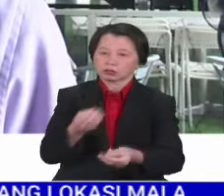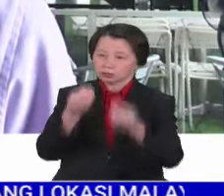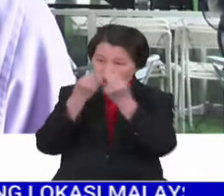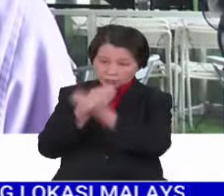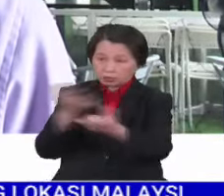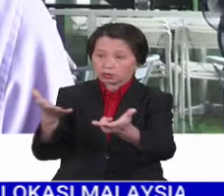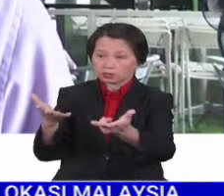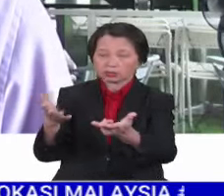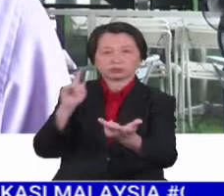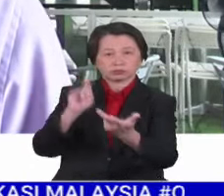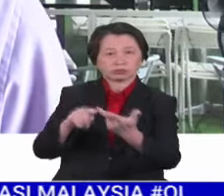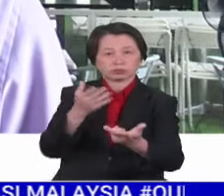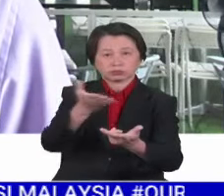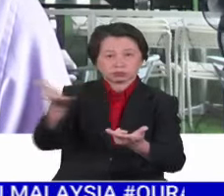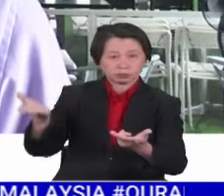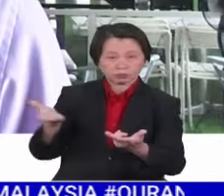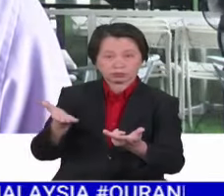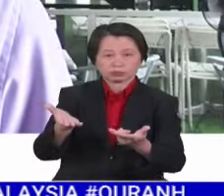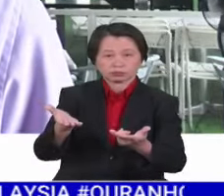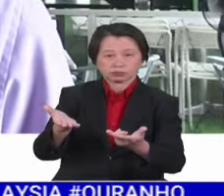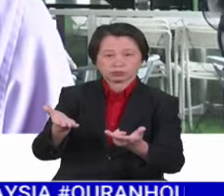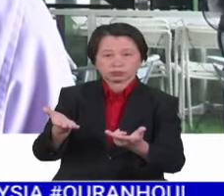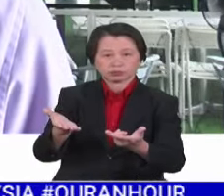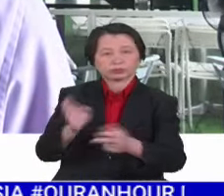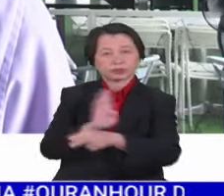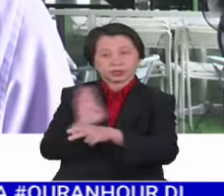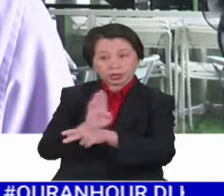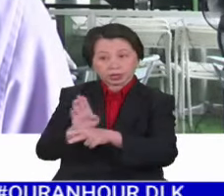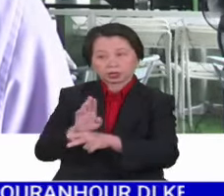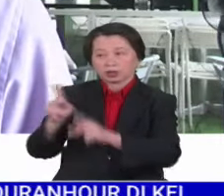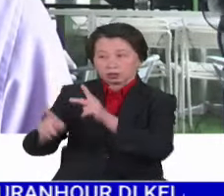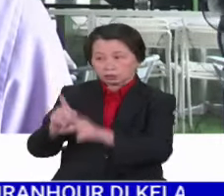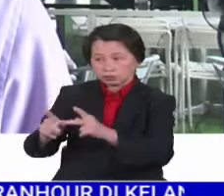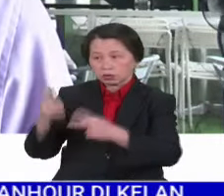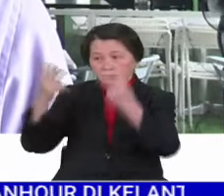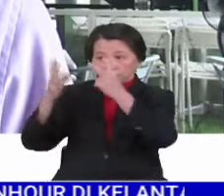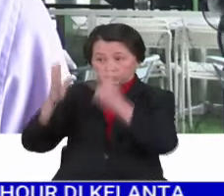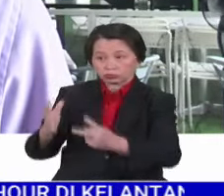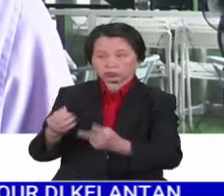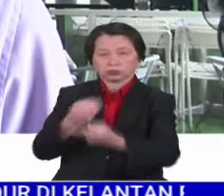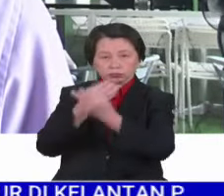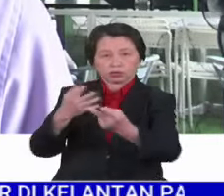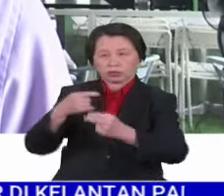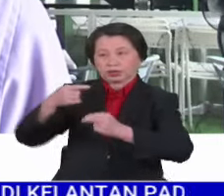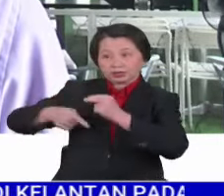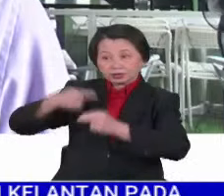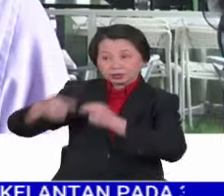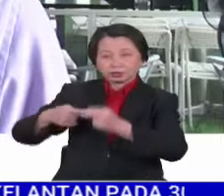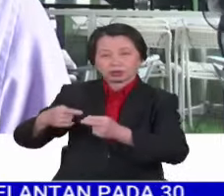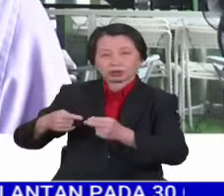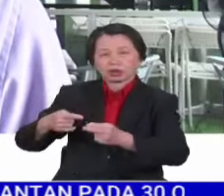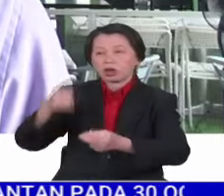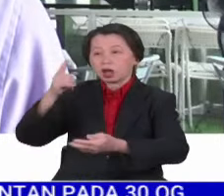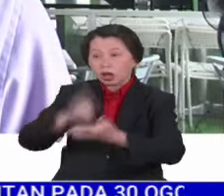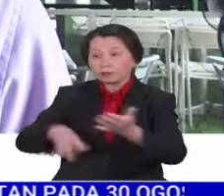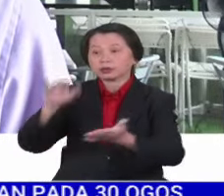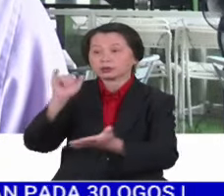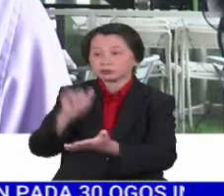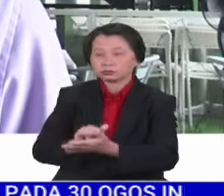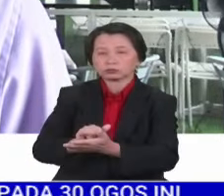makluman kepada peniaga, penduduk, pengunjung berkenaan dengan apa